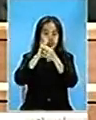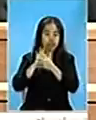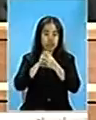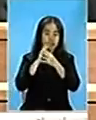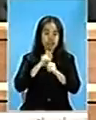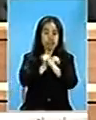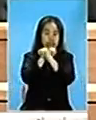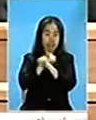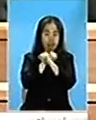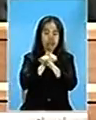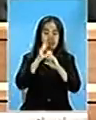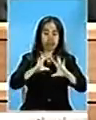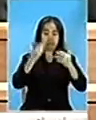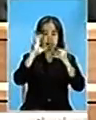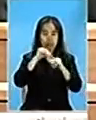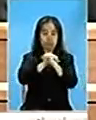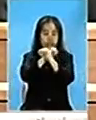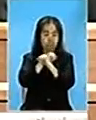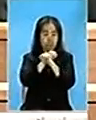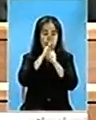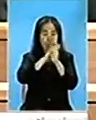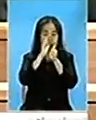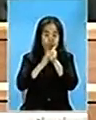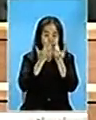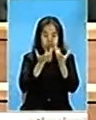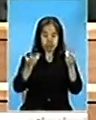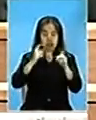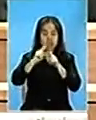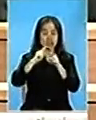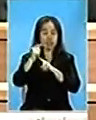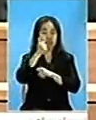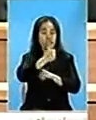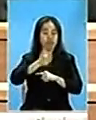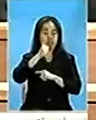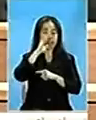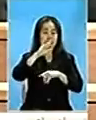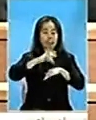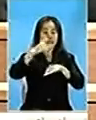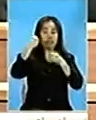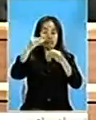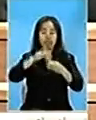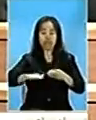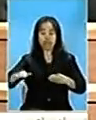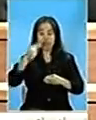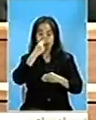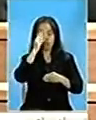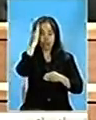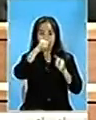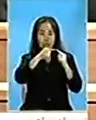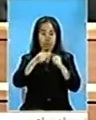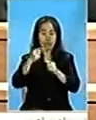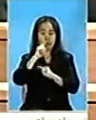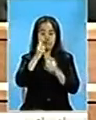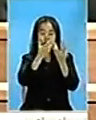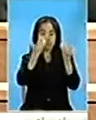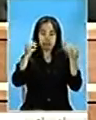ทักษ์ในการที่จะต้องคุ้มครองเพื่อรักษาสิ่งเหล่านี้ไว้ให้กับอนุชนรุ่นหลังผมกราบเรียนท่านประธ